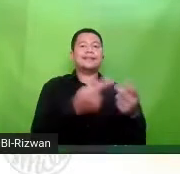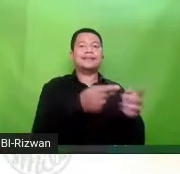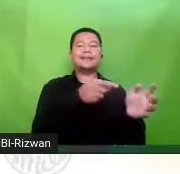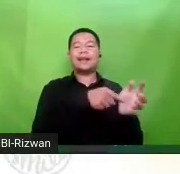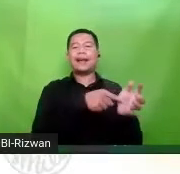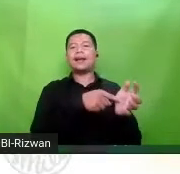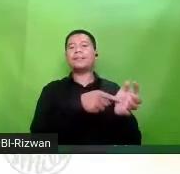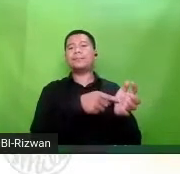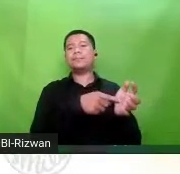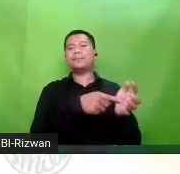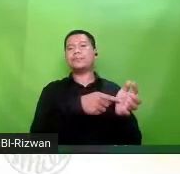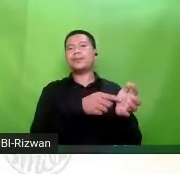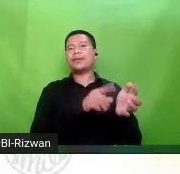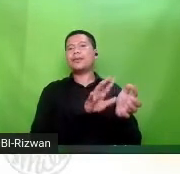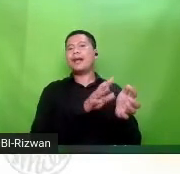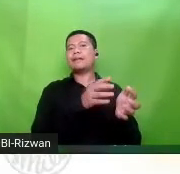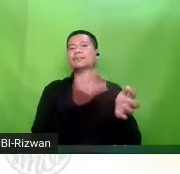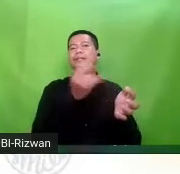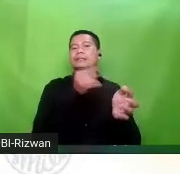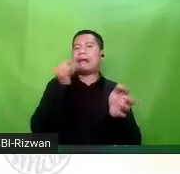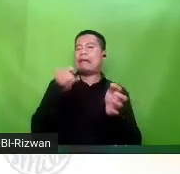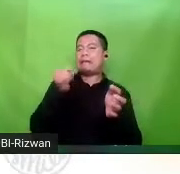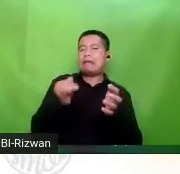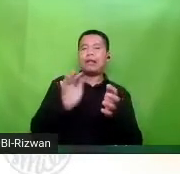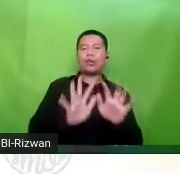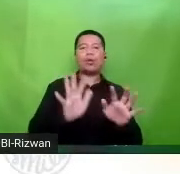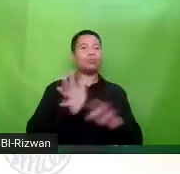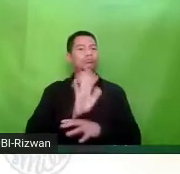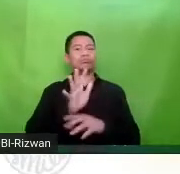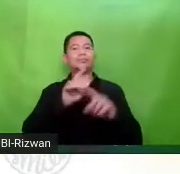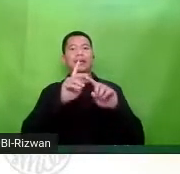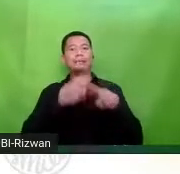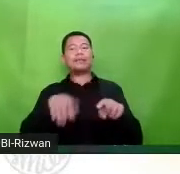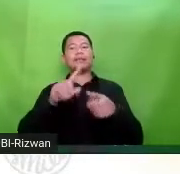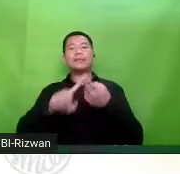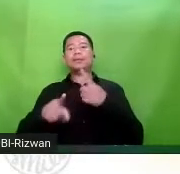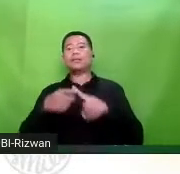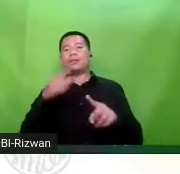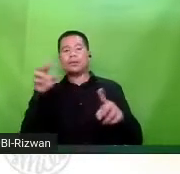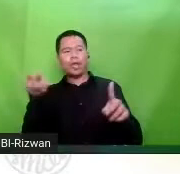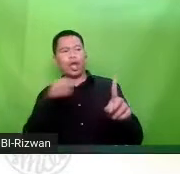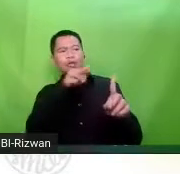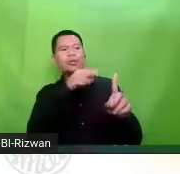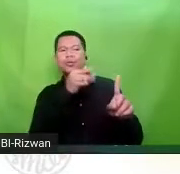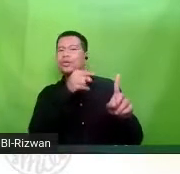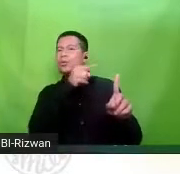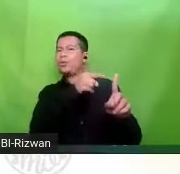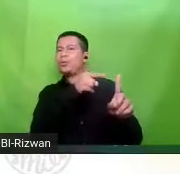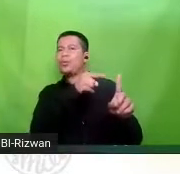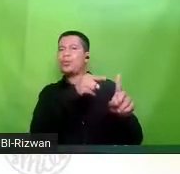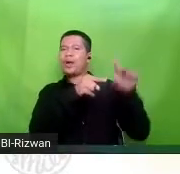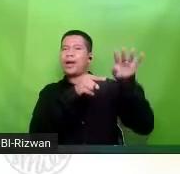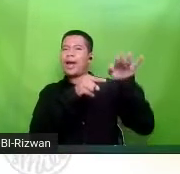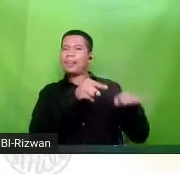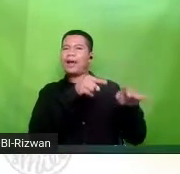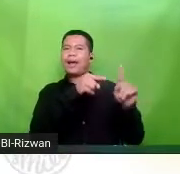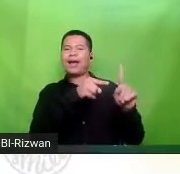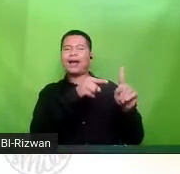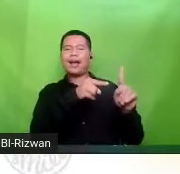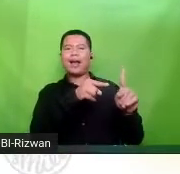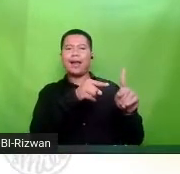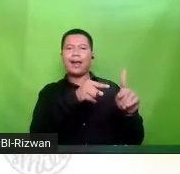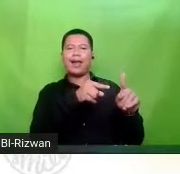tidak hanya jahil, ya tapi kemudian oleh teman-temannya dikenal sebagai anak yang kemudian